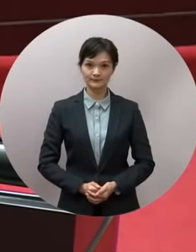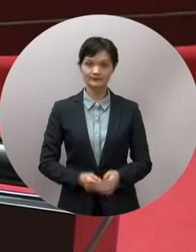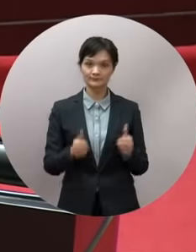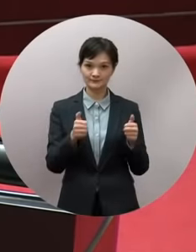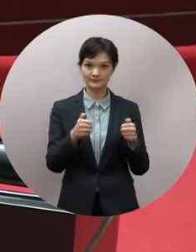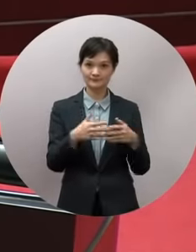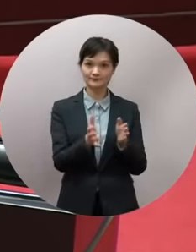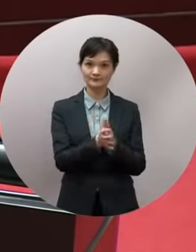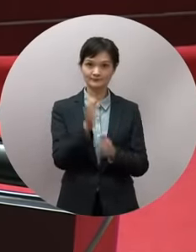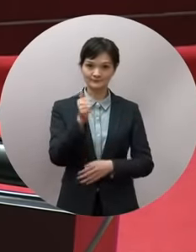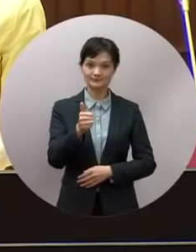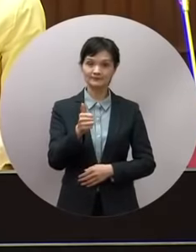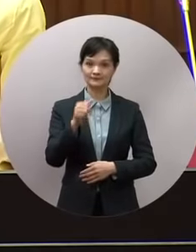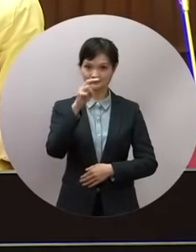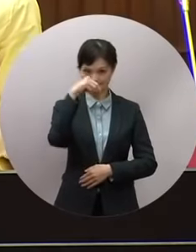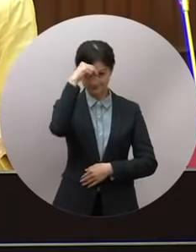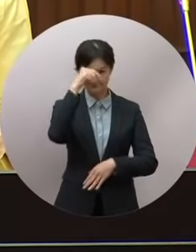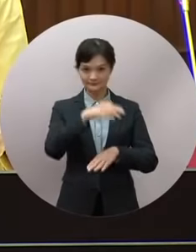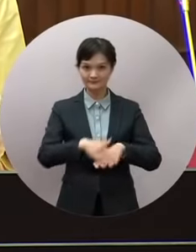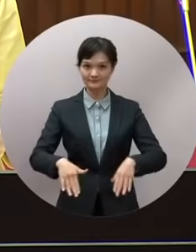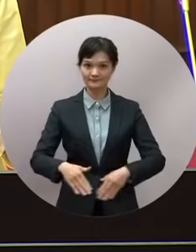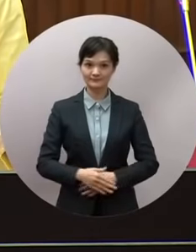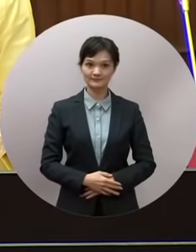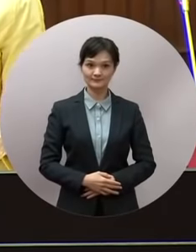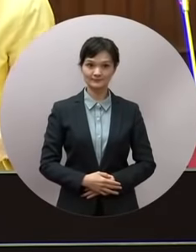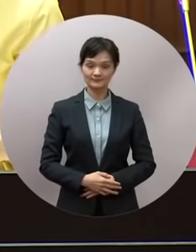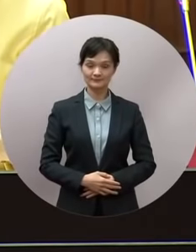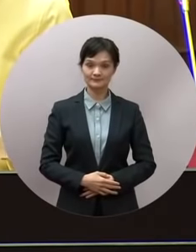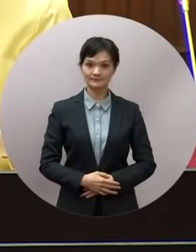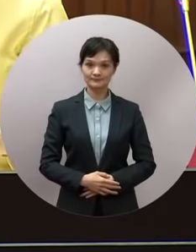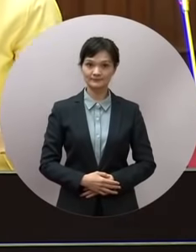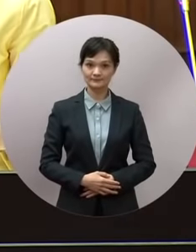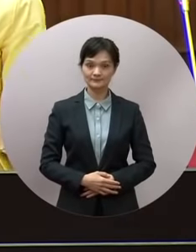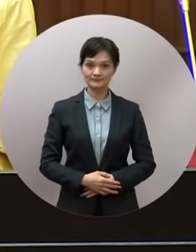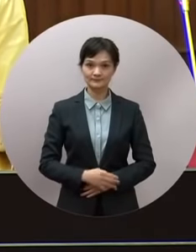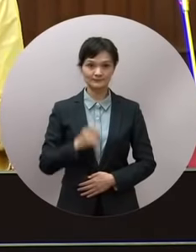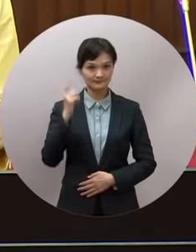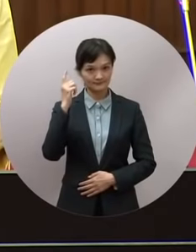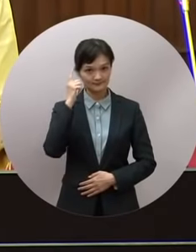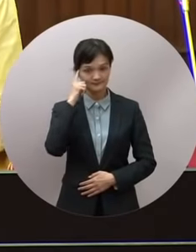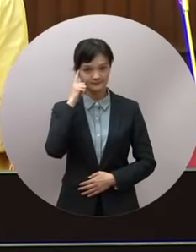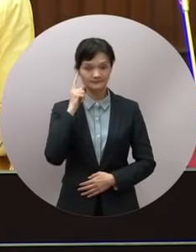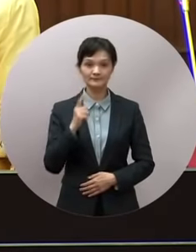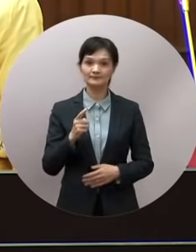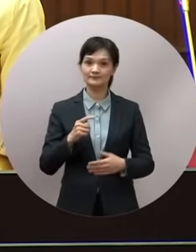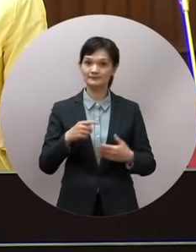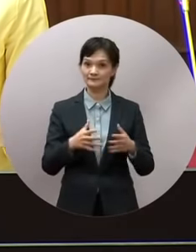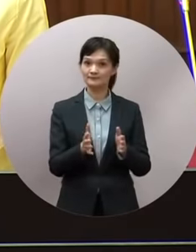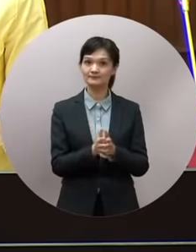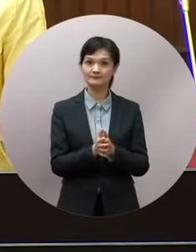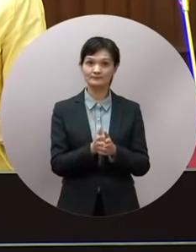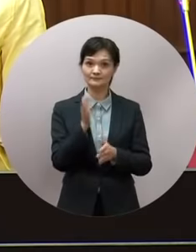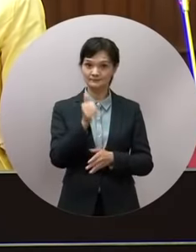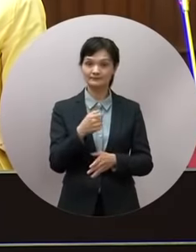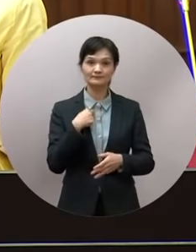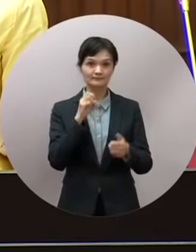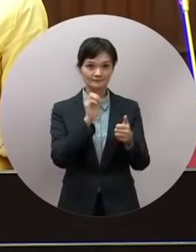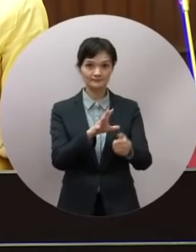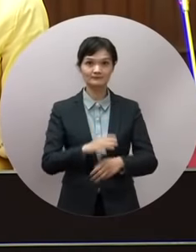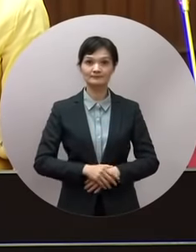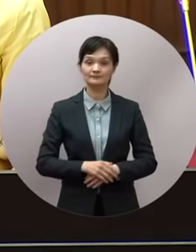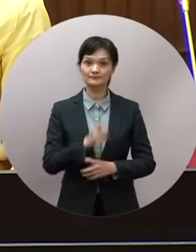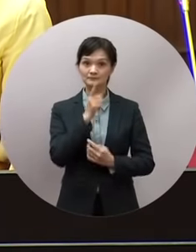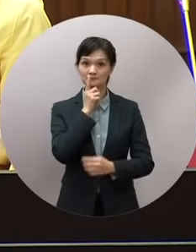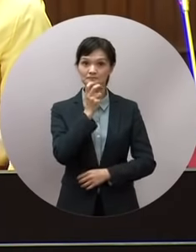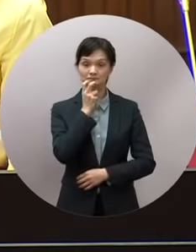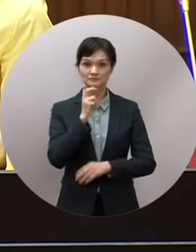谢谢部长，部长午安。接下来我想跟部长一起分享一下我们中央广播电台鹿港